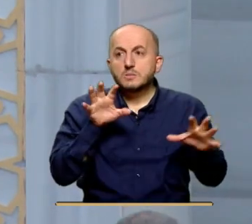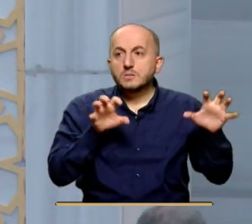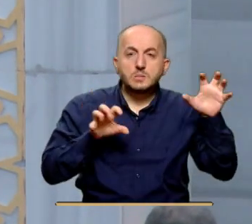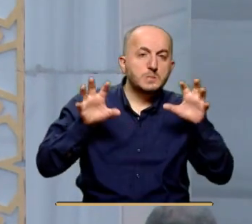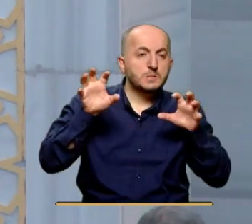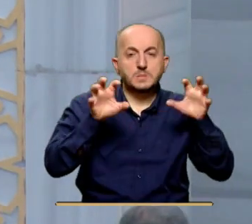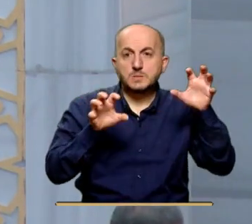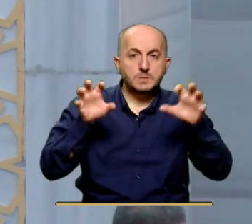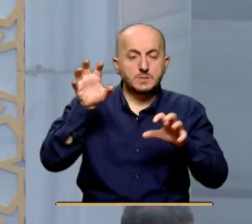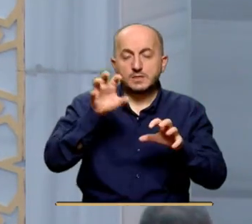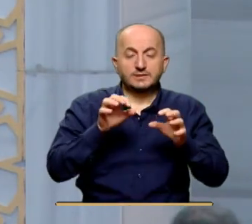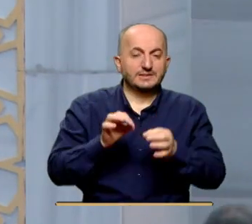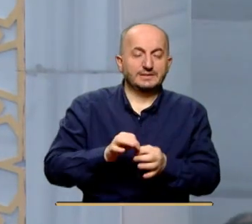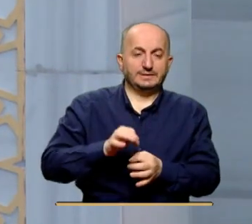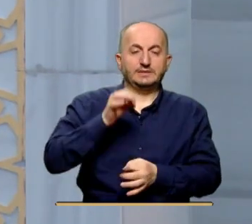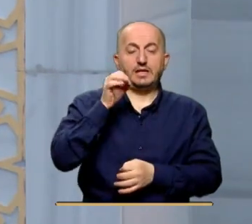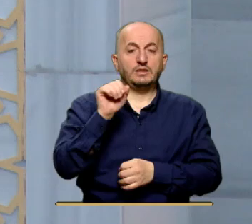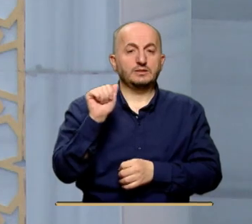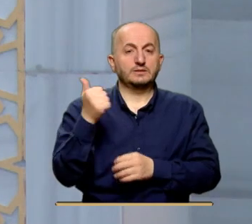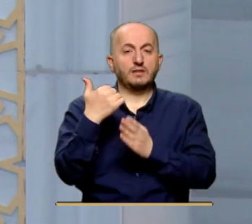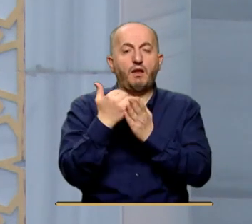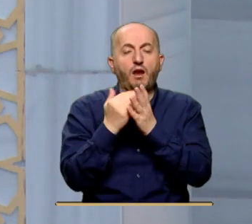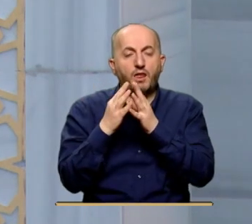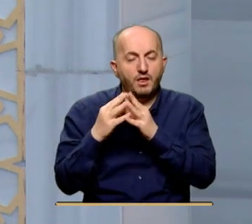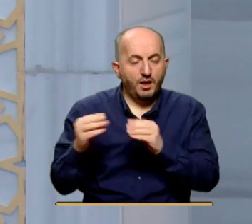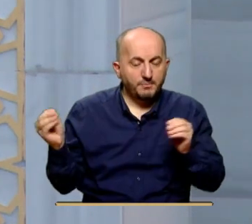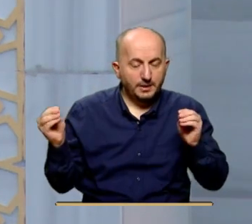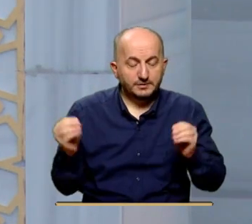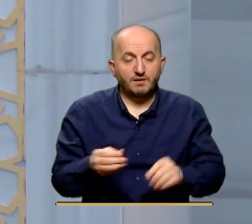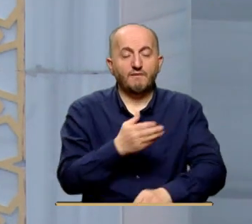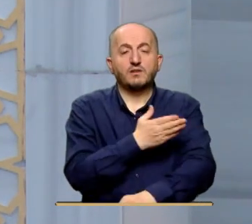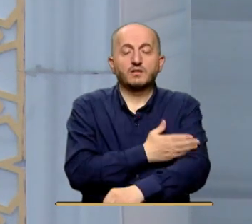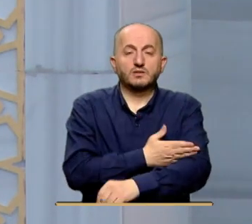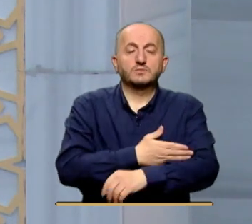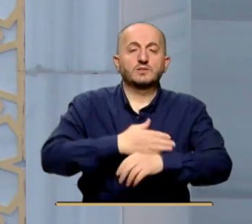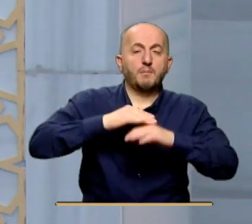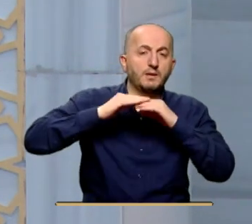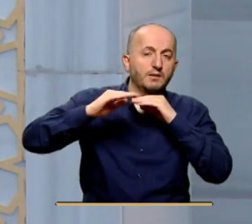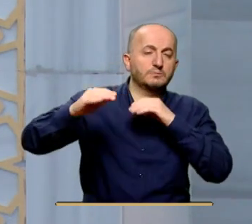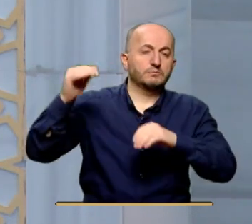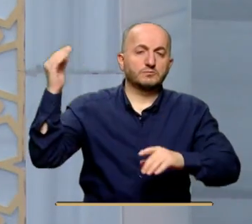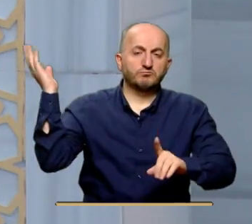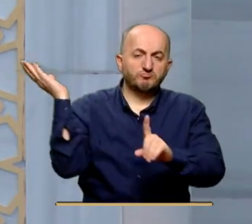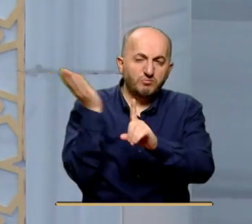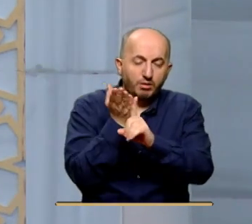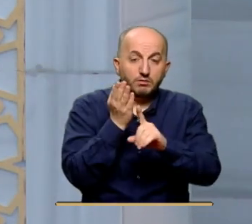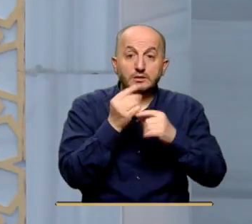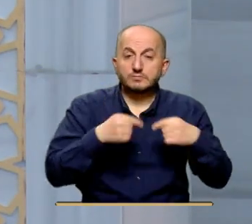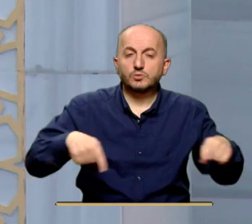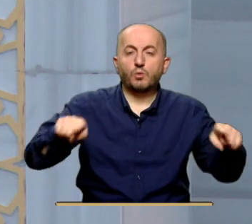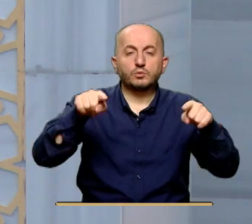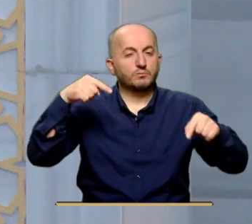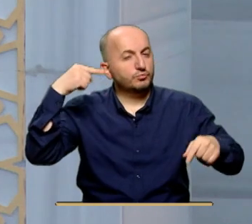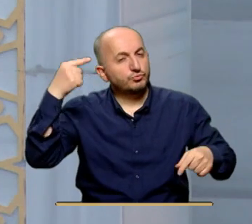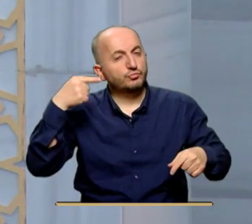yamyamlaştığı, insani değerleri kaybettiği, vatanımıza, milletimize saldırdığı bir ortamı düşünün